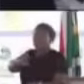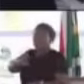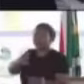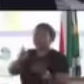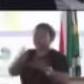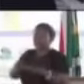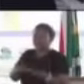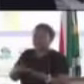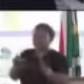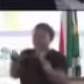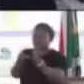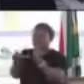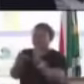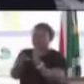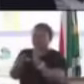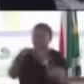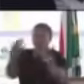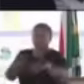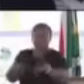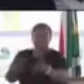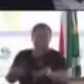izinto ezibalulekile kakhulu